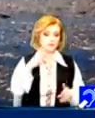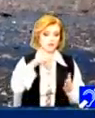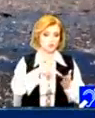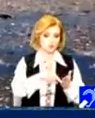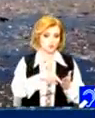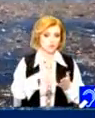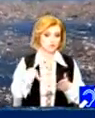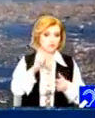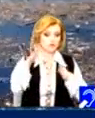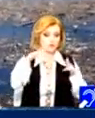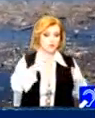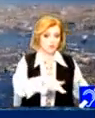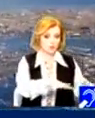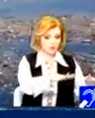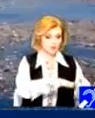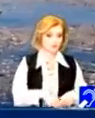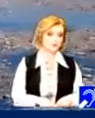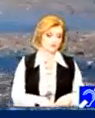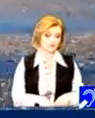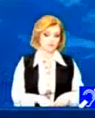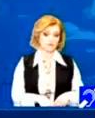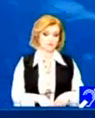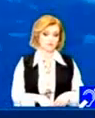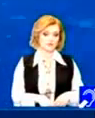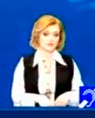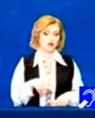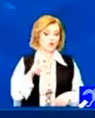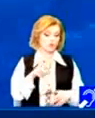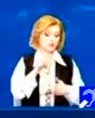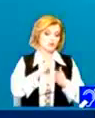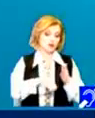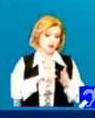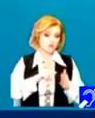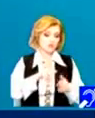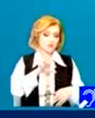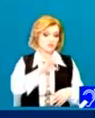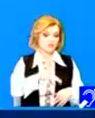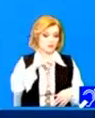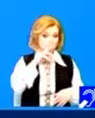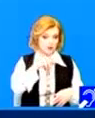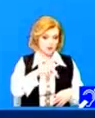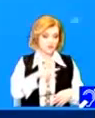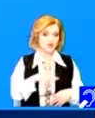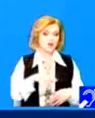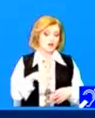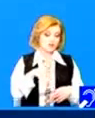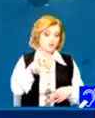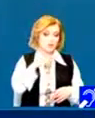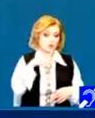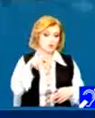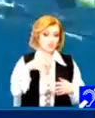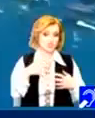ajunge în Oceanul Mare, acolo unde noi, din cauza că îl folosim inconștient, omorâm